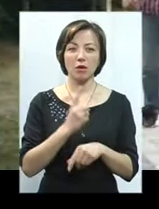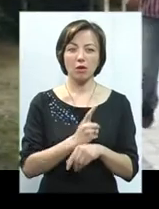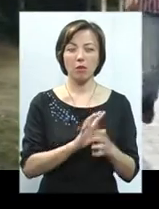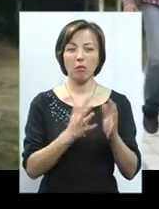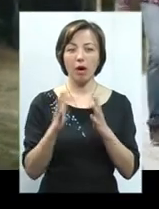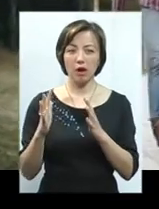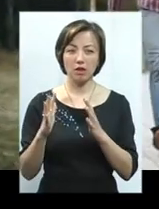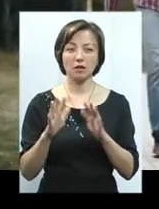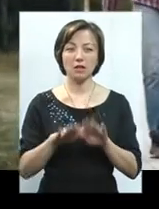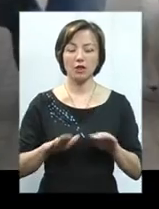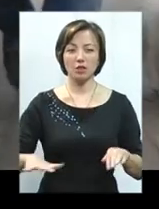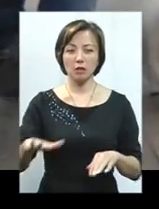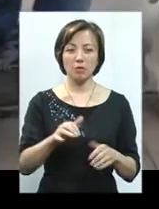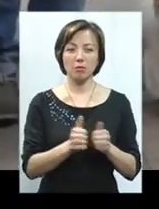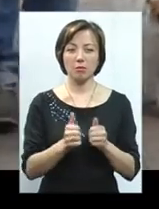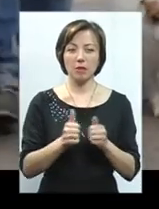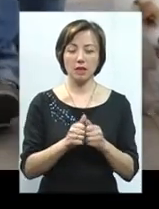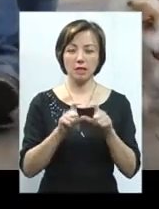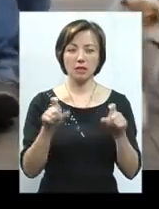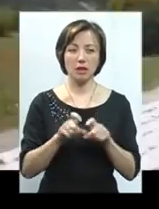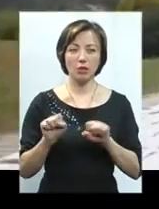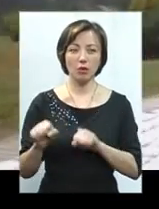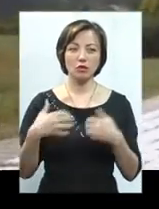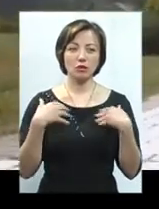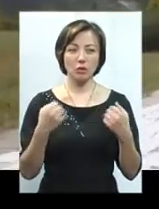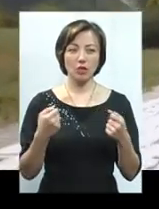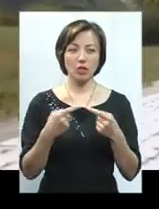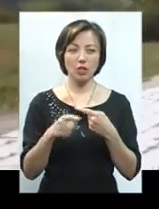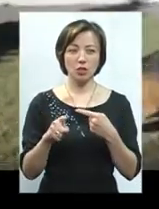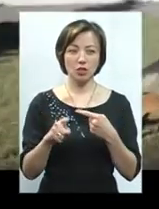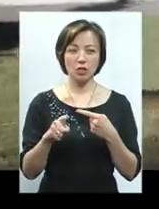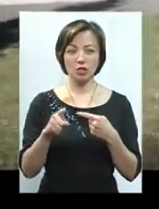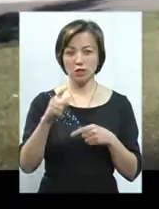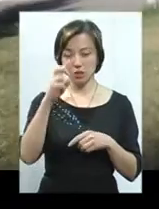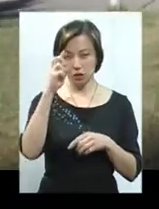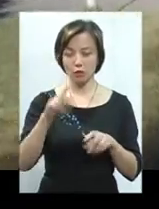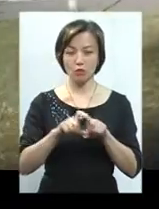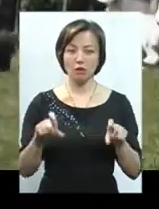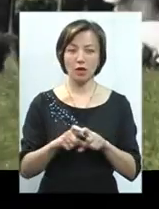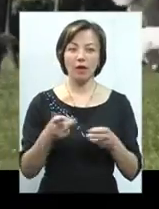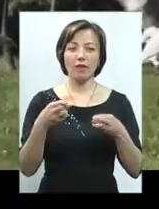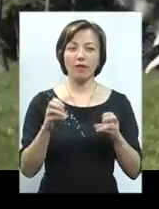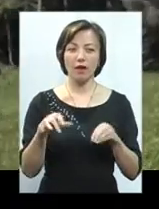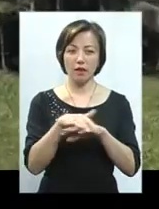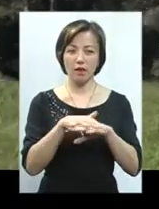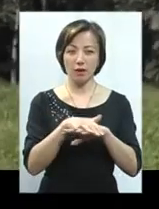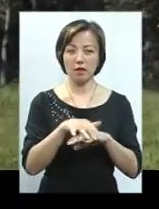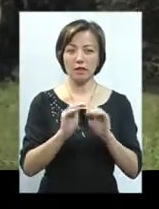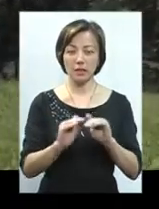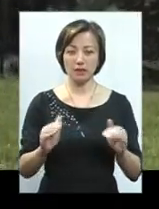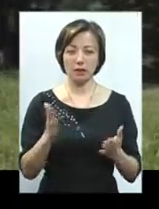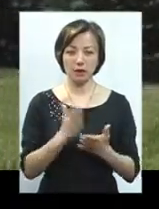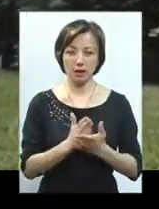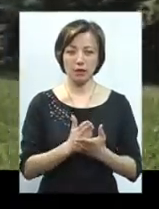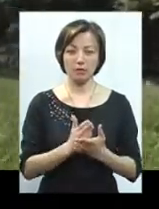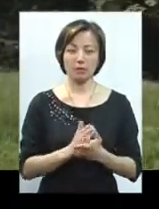майданчиках, біля закладів охорони здоров'я та інших державних установ. Тобто заборонено вигулювати там, де є велике скупчення дітей. Сам